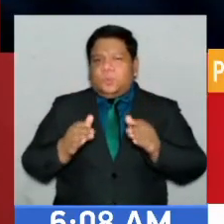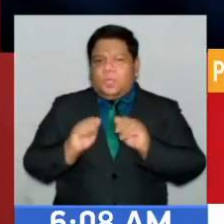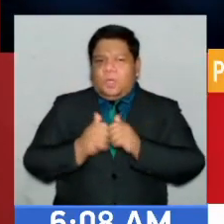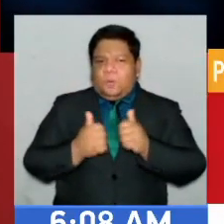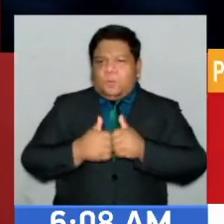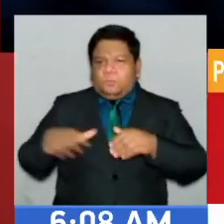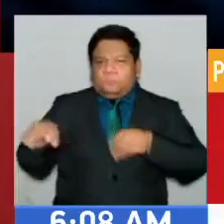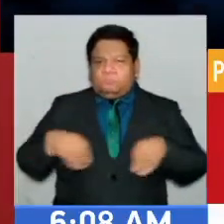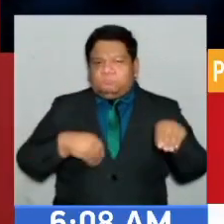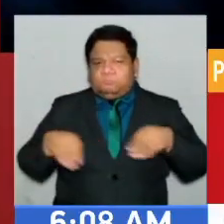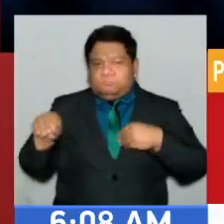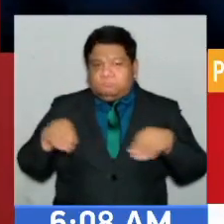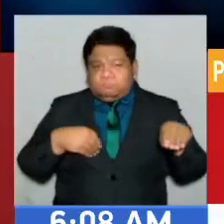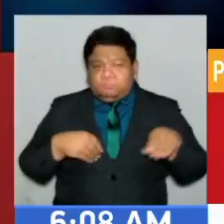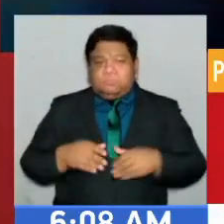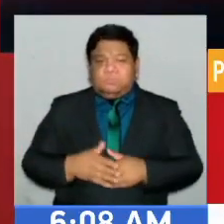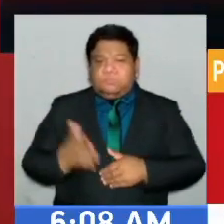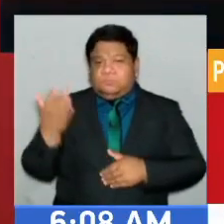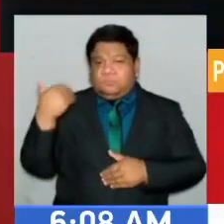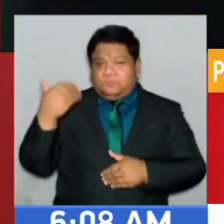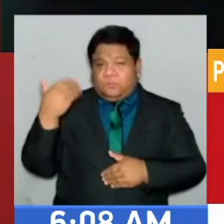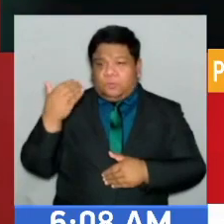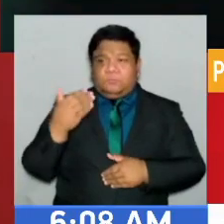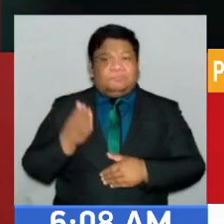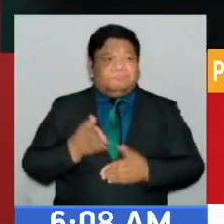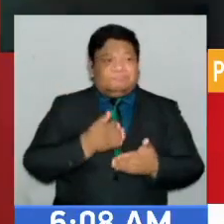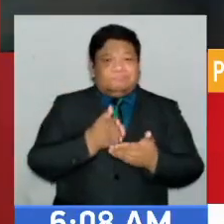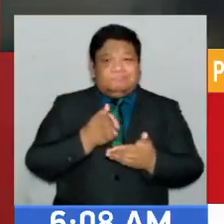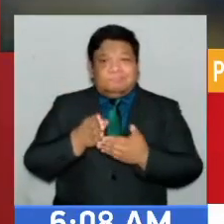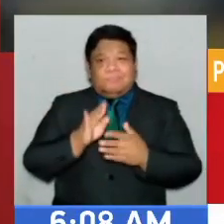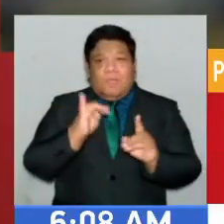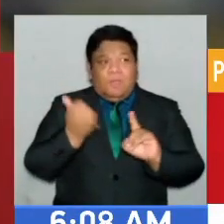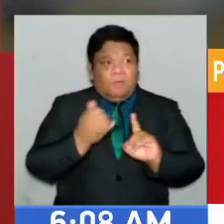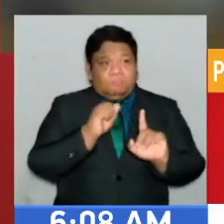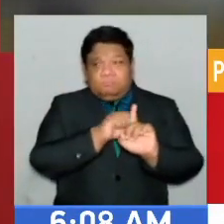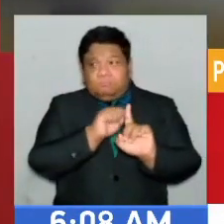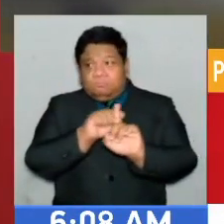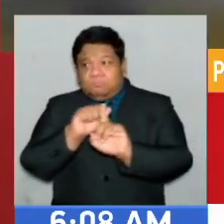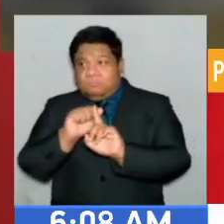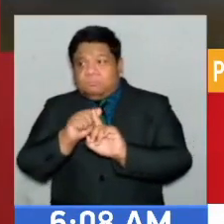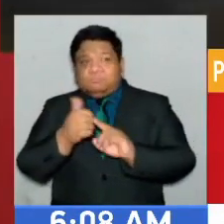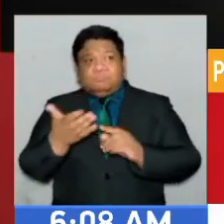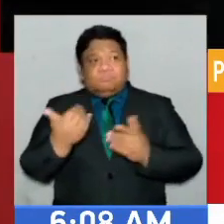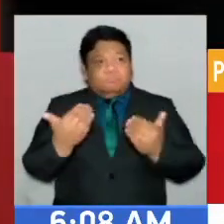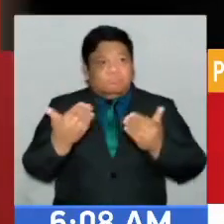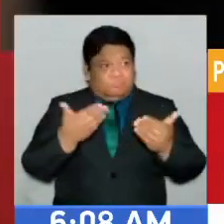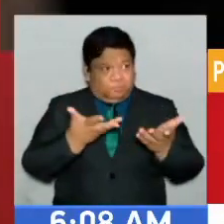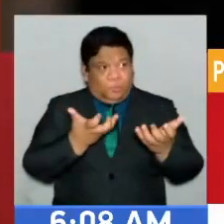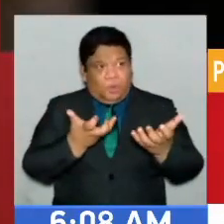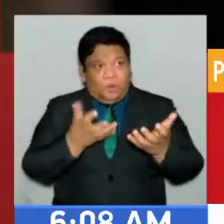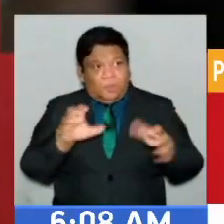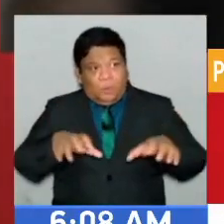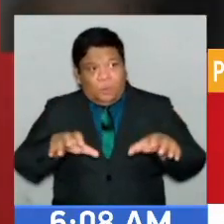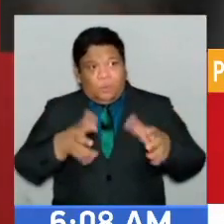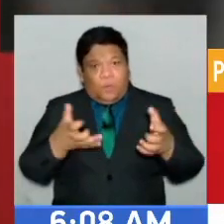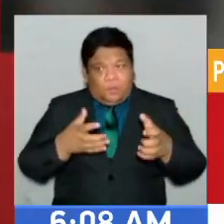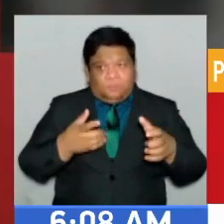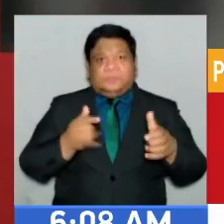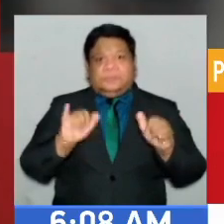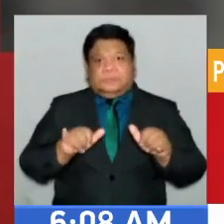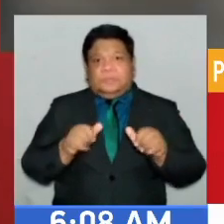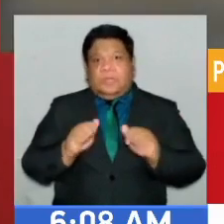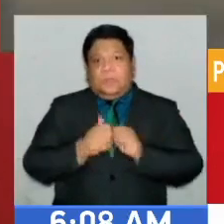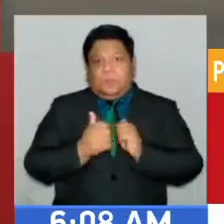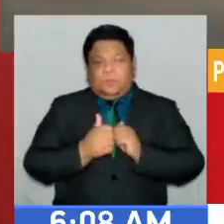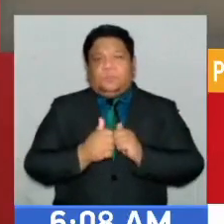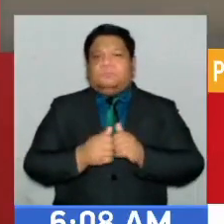mga nagbabarabaranggay, nangangatok sa mga bahay para alok ng trabaho. Ngayon po, high-tech na rin sila.